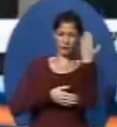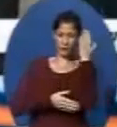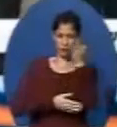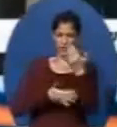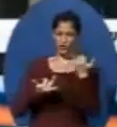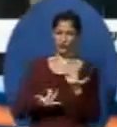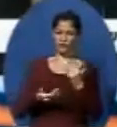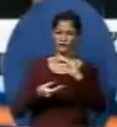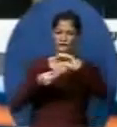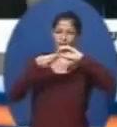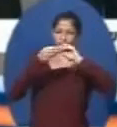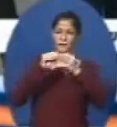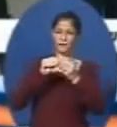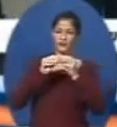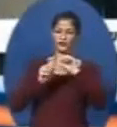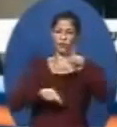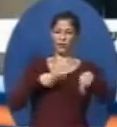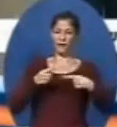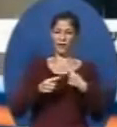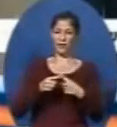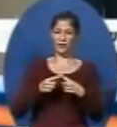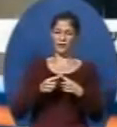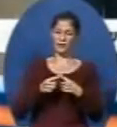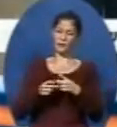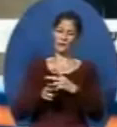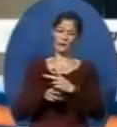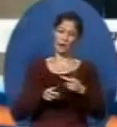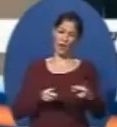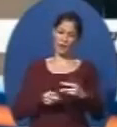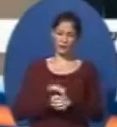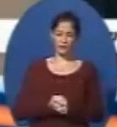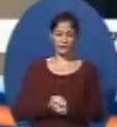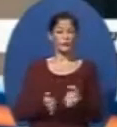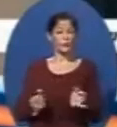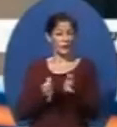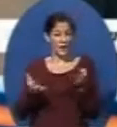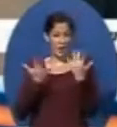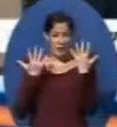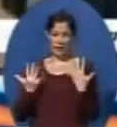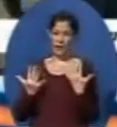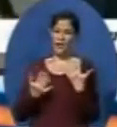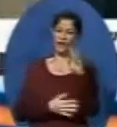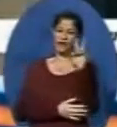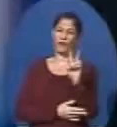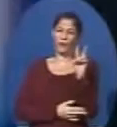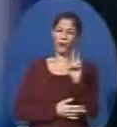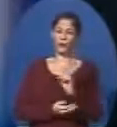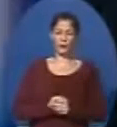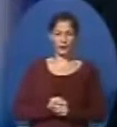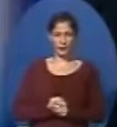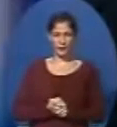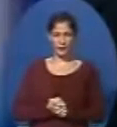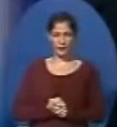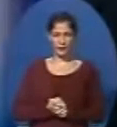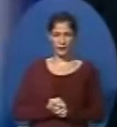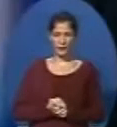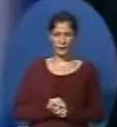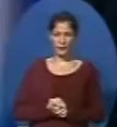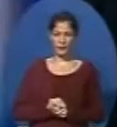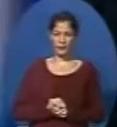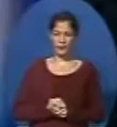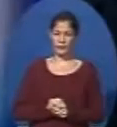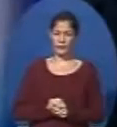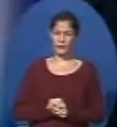וחצי מאסר בפועל בלבד, שאותם הוא יתחיל לרצות בעוד כחודש וחצי. בוא רק נדבר לאחד